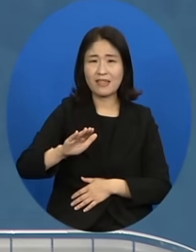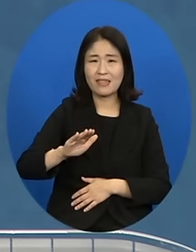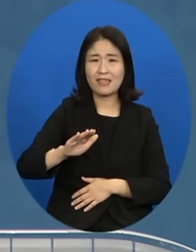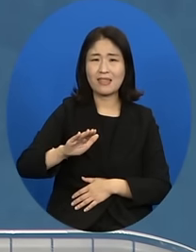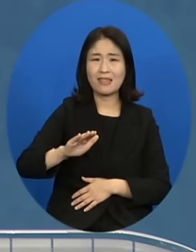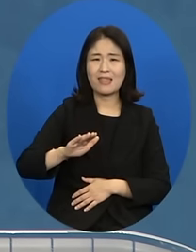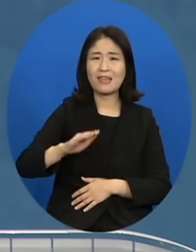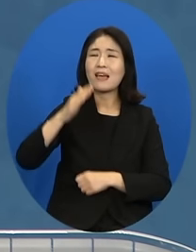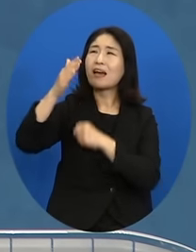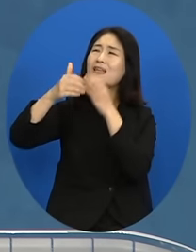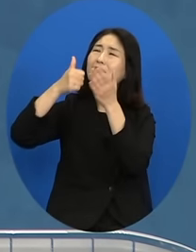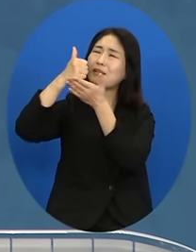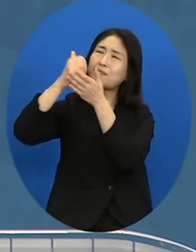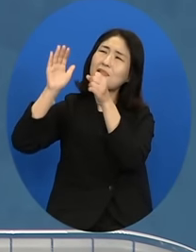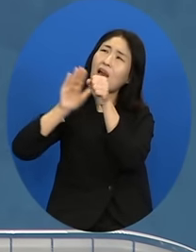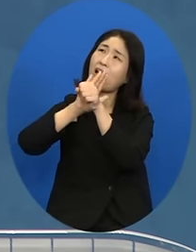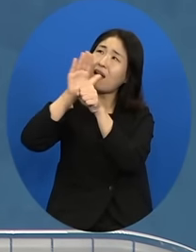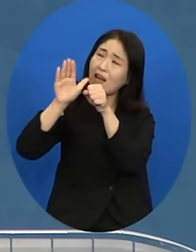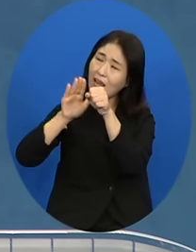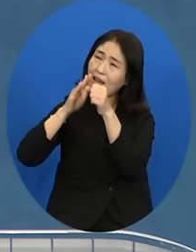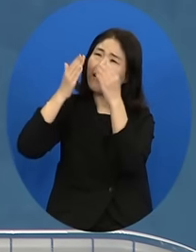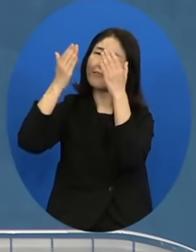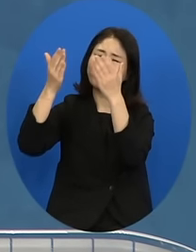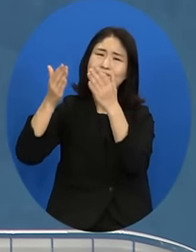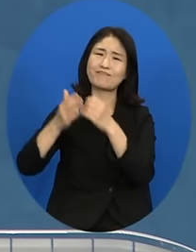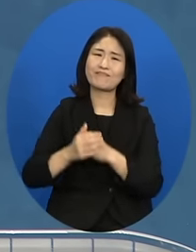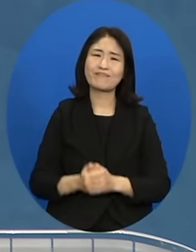하나님을 사랑합니다.